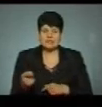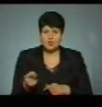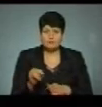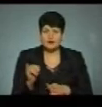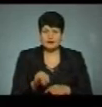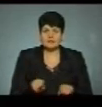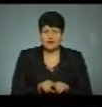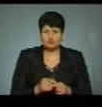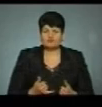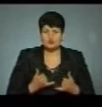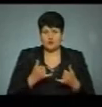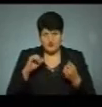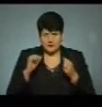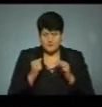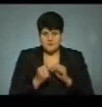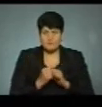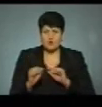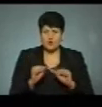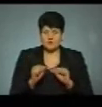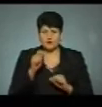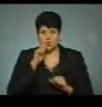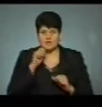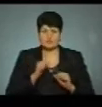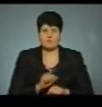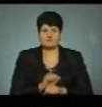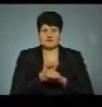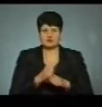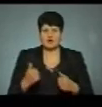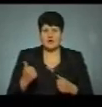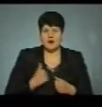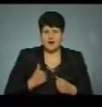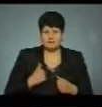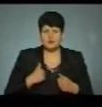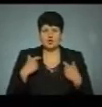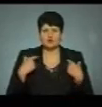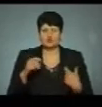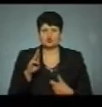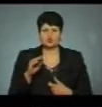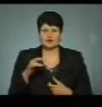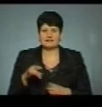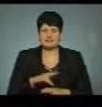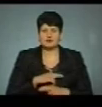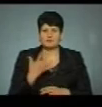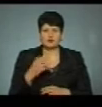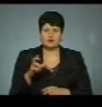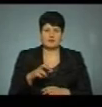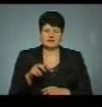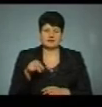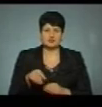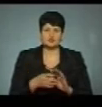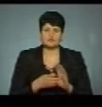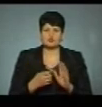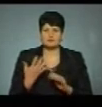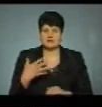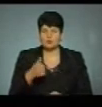також вшанувати пам'ять командира Української повстанської армії Романа Шухевича, який загинув 5 березня 1950